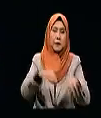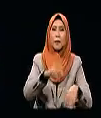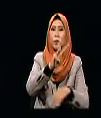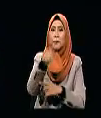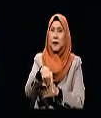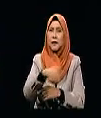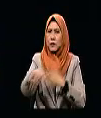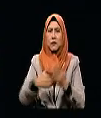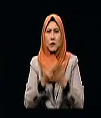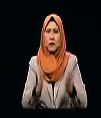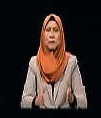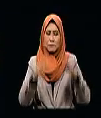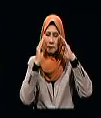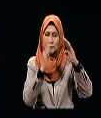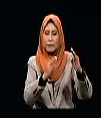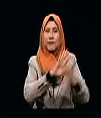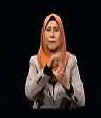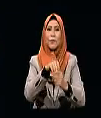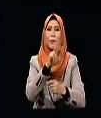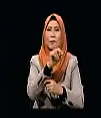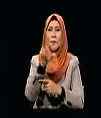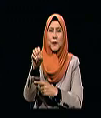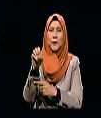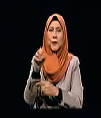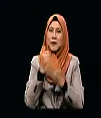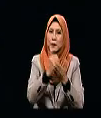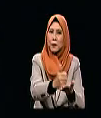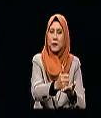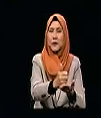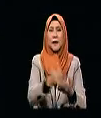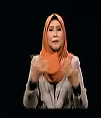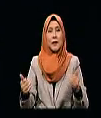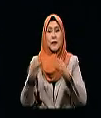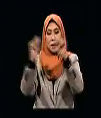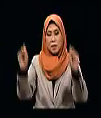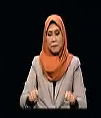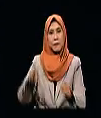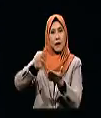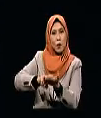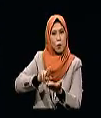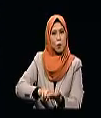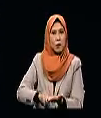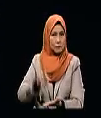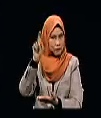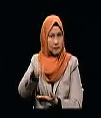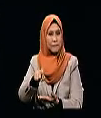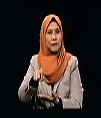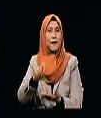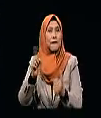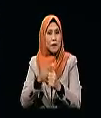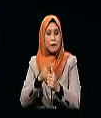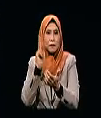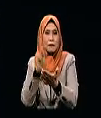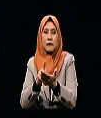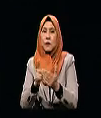diberi perhatian oleh semua pihak termasuk NGO dan sebagainya. Jadi kita nak buat sistem pengenalan. Mana kata kalau kita akan kenal lah kalau